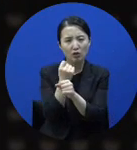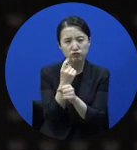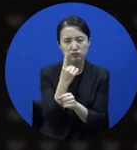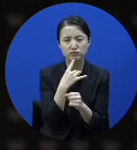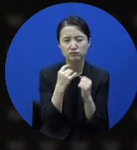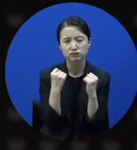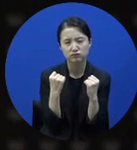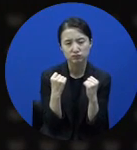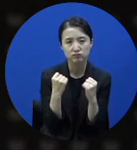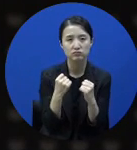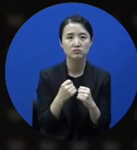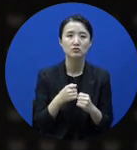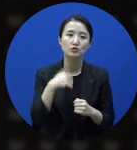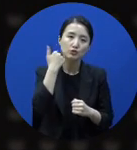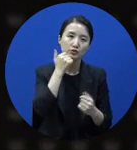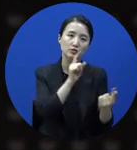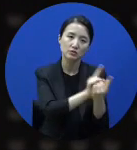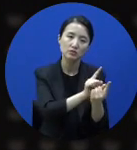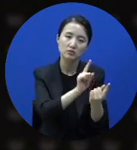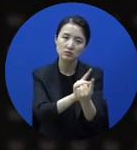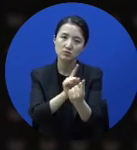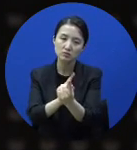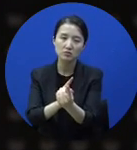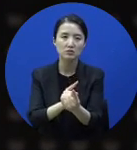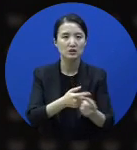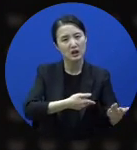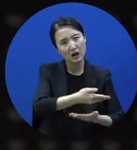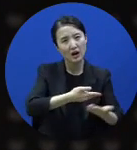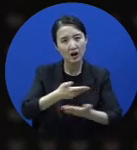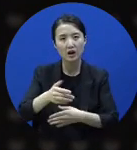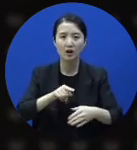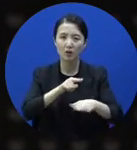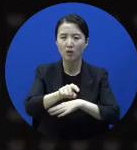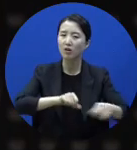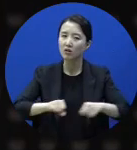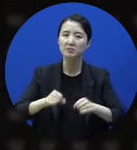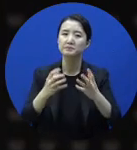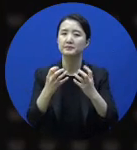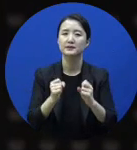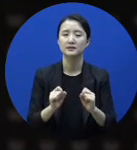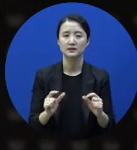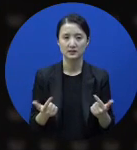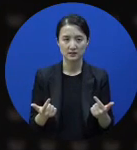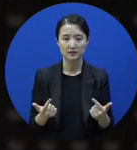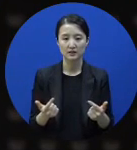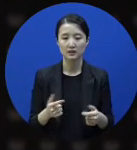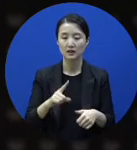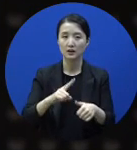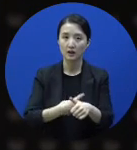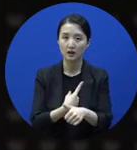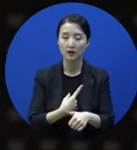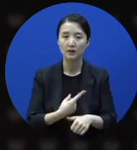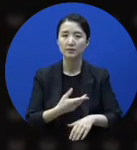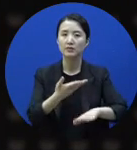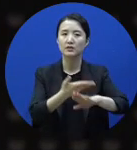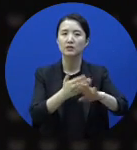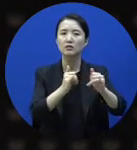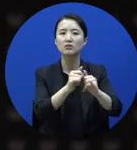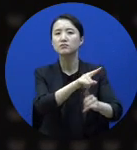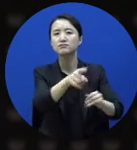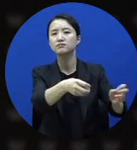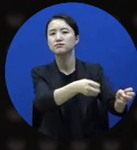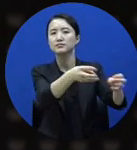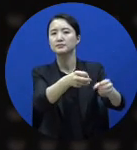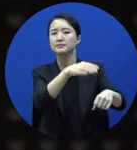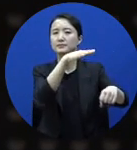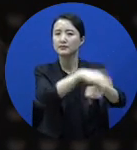못했습니다. 그러니까 거래처라든가 그 정도만 이렇게 이야기를 해본 거죠. 그러다 보니까 밖에서 어떤 식으로 대화를 하고 이야기하는지에 대한